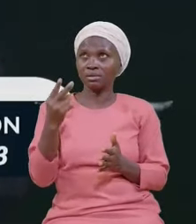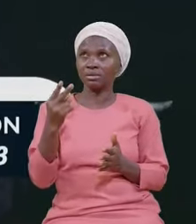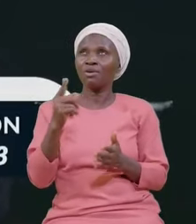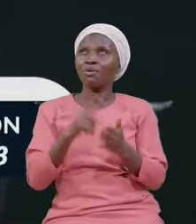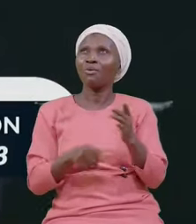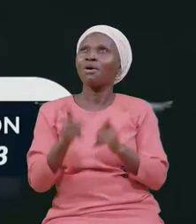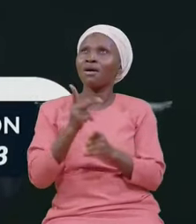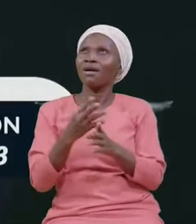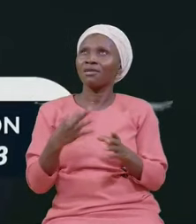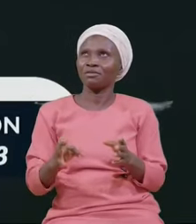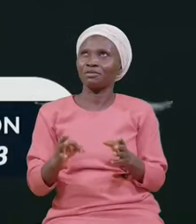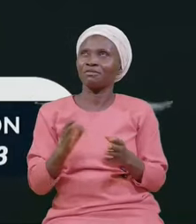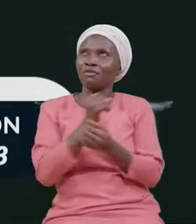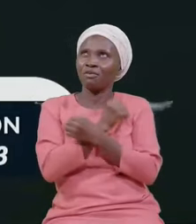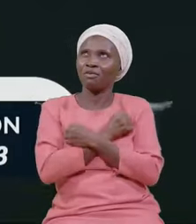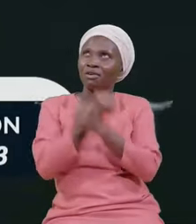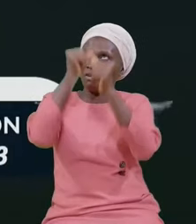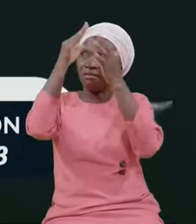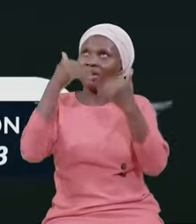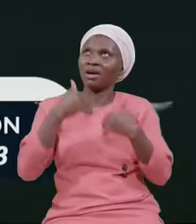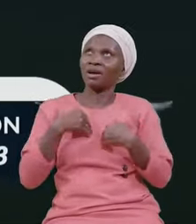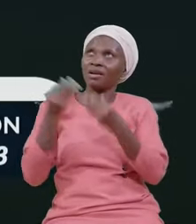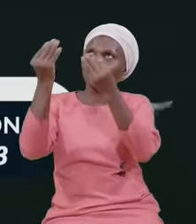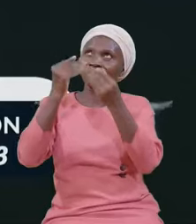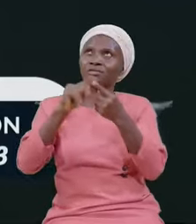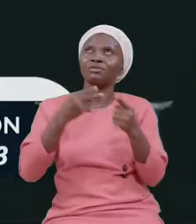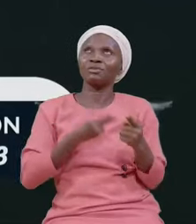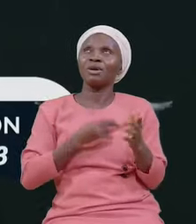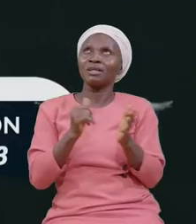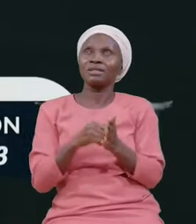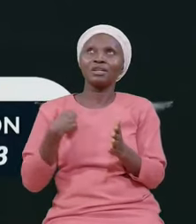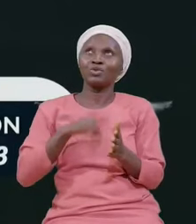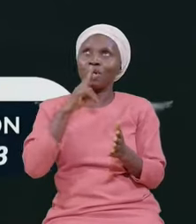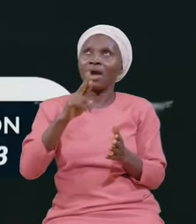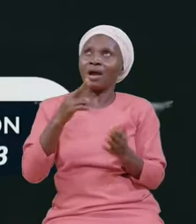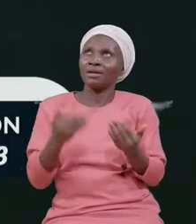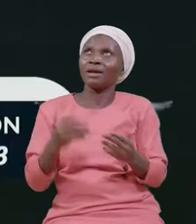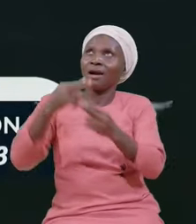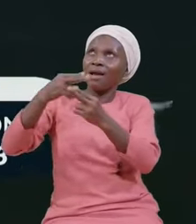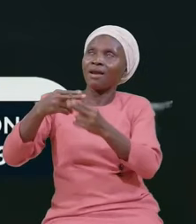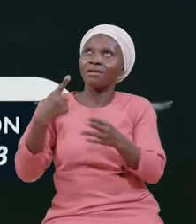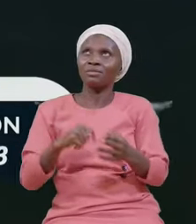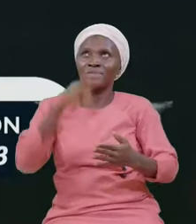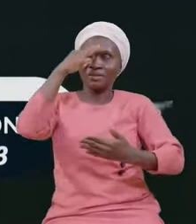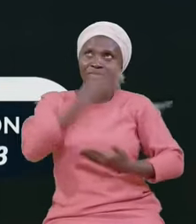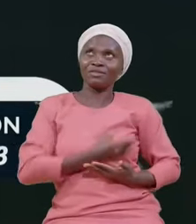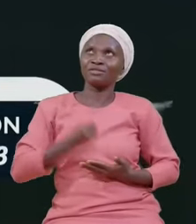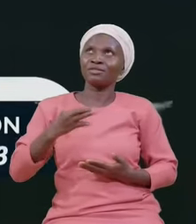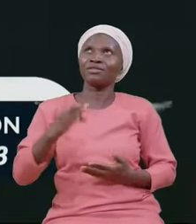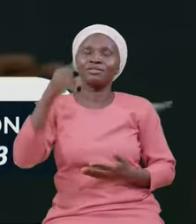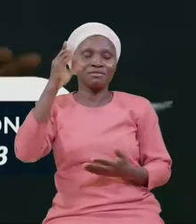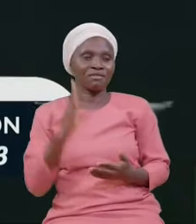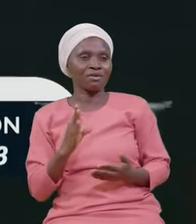témoigné pour que nous soyons appelés enfants de Dieu. Et nous le